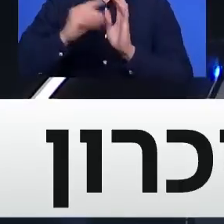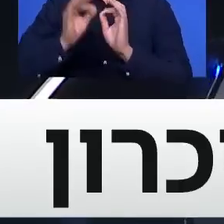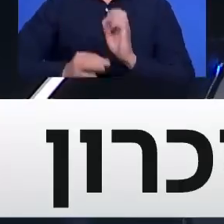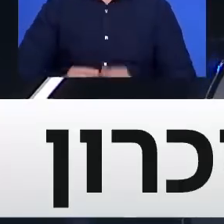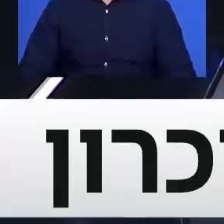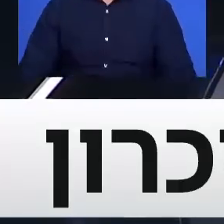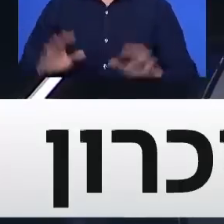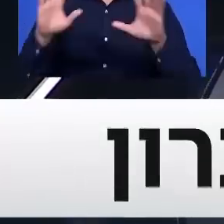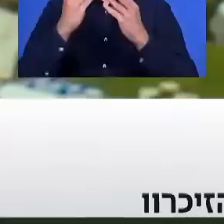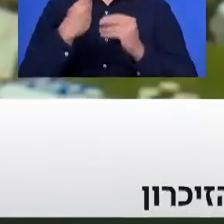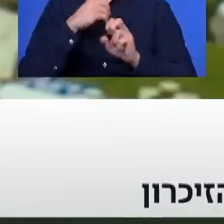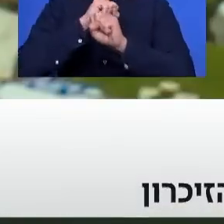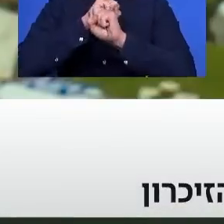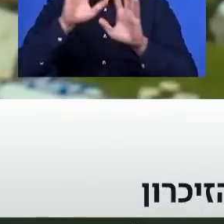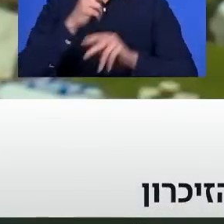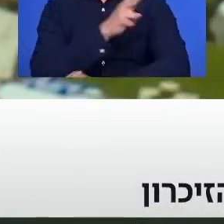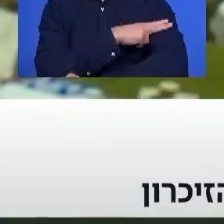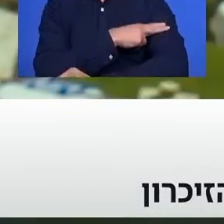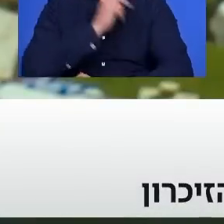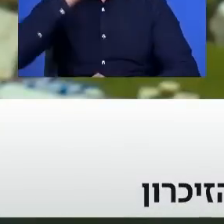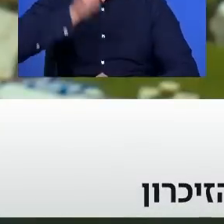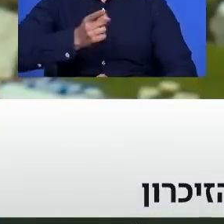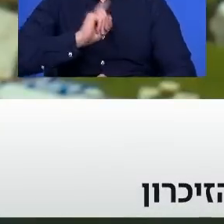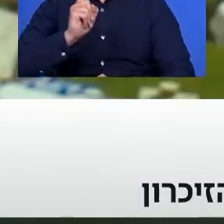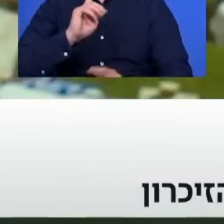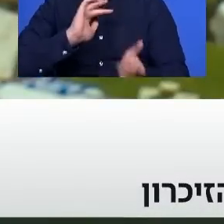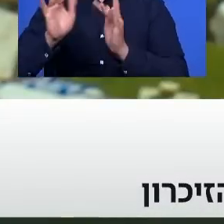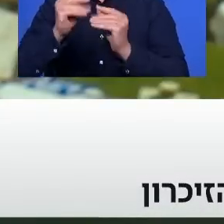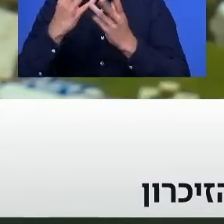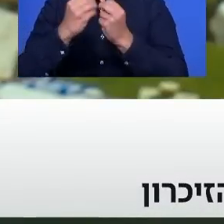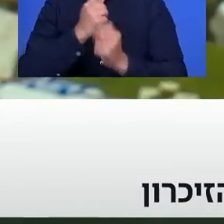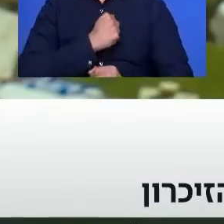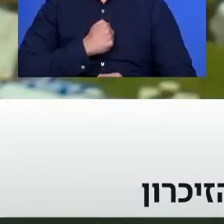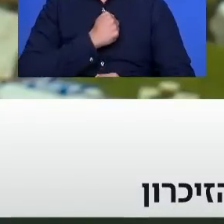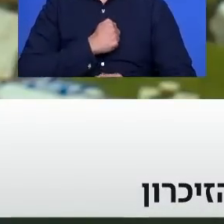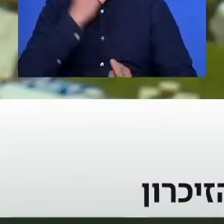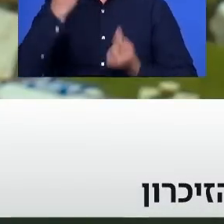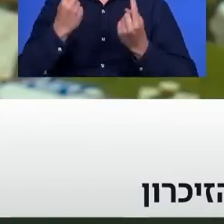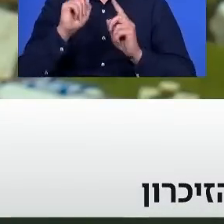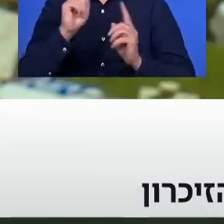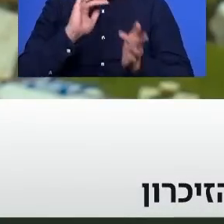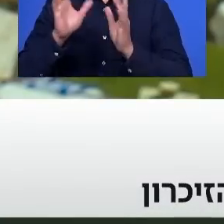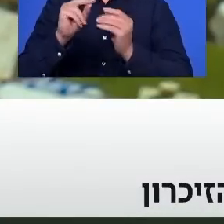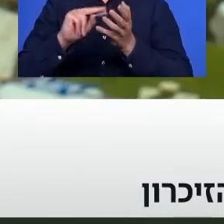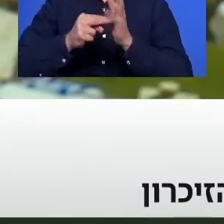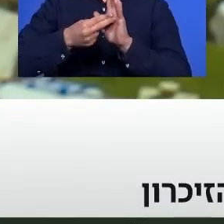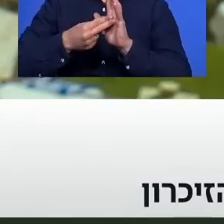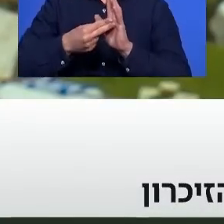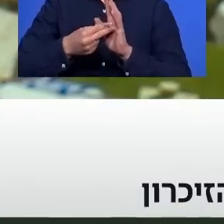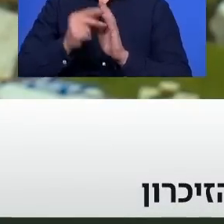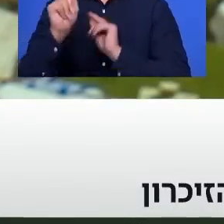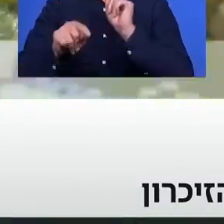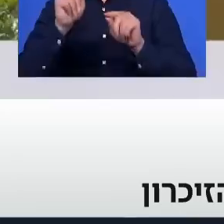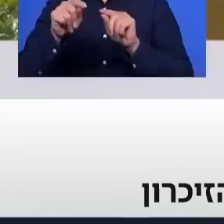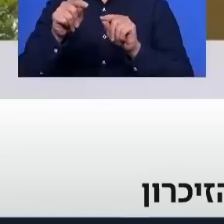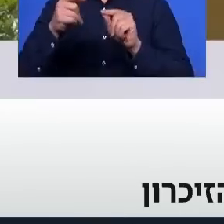ערב טוב. אנחנו מפרסמים הערב שהמשטרה הונחתה שלא להתעמת עם המשפחות השכולות כאלה, שהתעמתו עם הפוליטיקאים שיגיעו